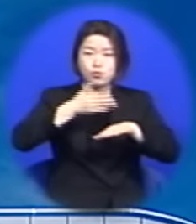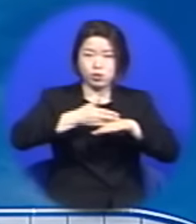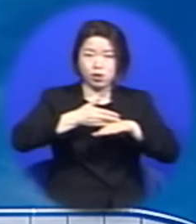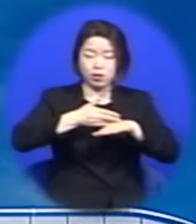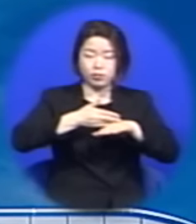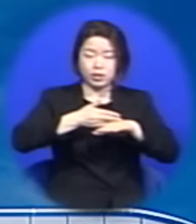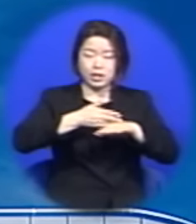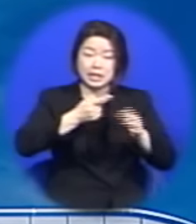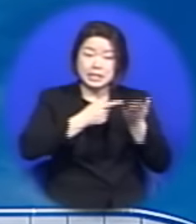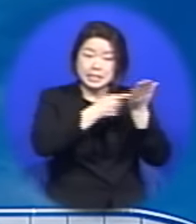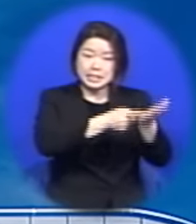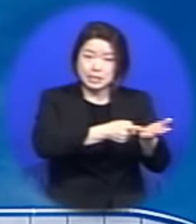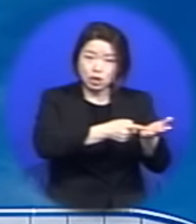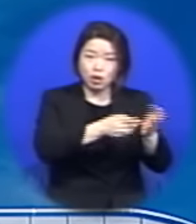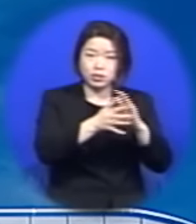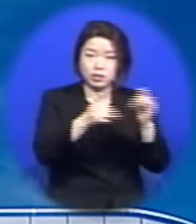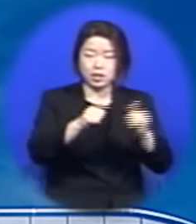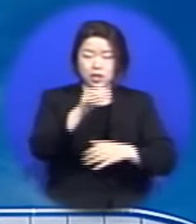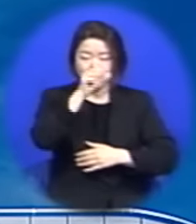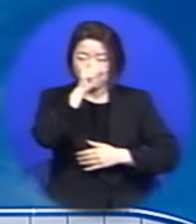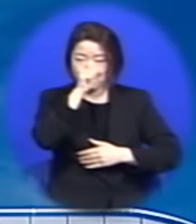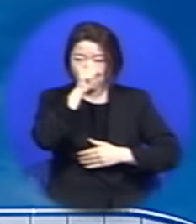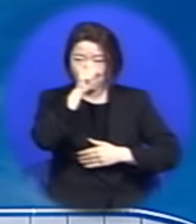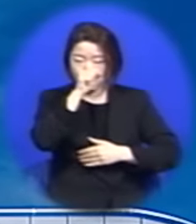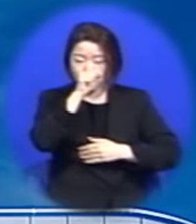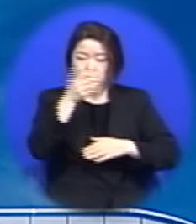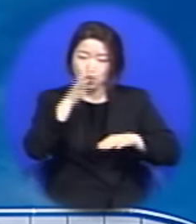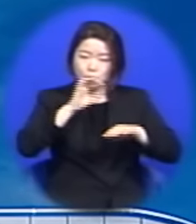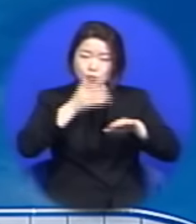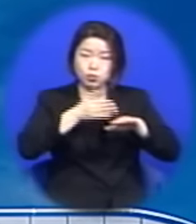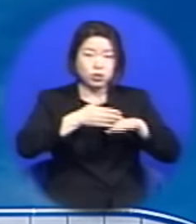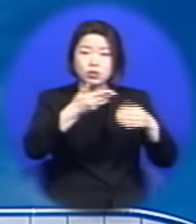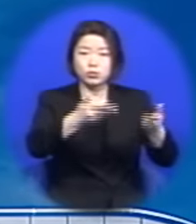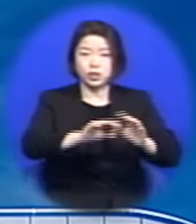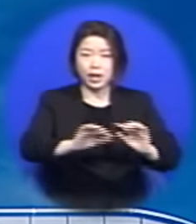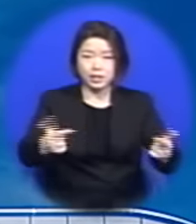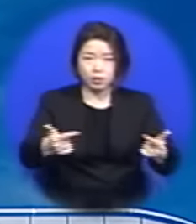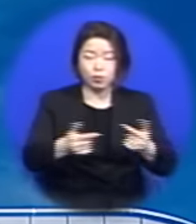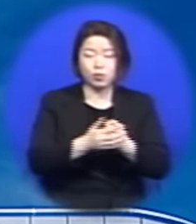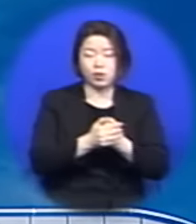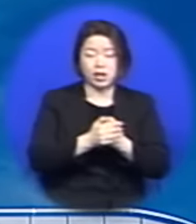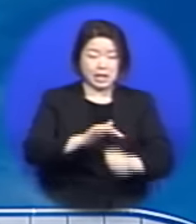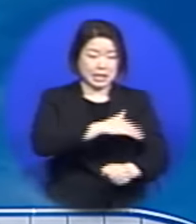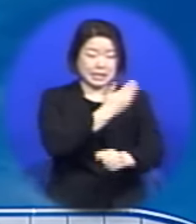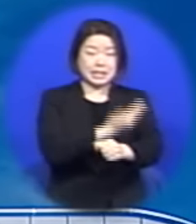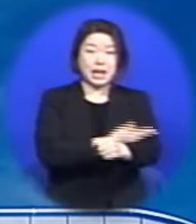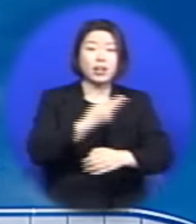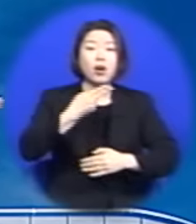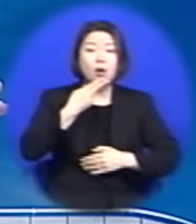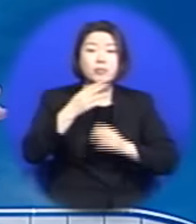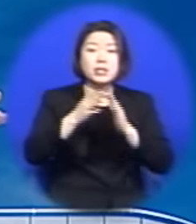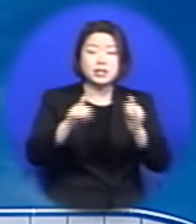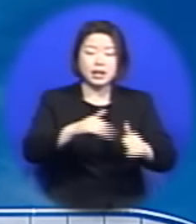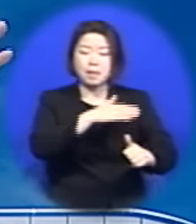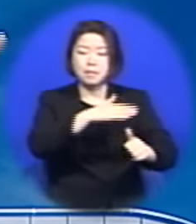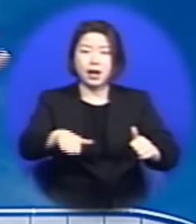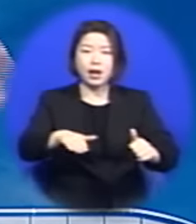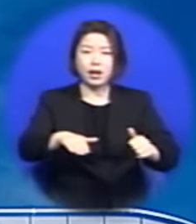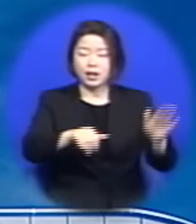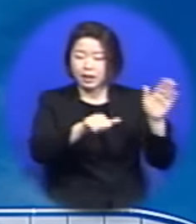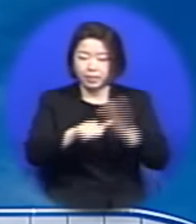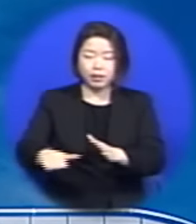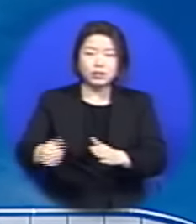기초훈련을 특수부대원으로 만들려는 목적으로 하기보다는 자격이 안 되는 사람을 떨어뜨리는 목적으로